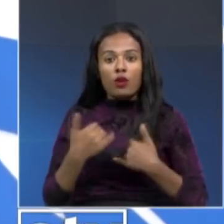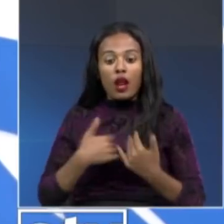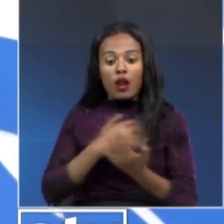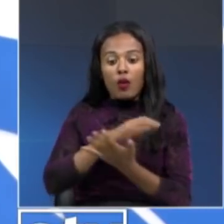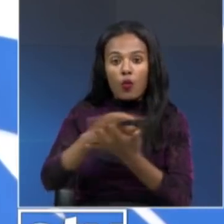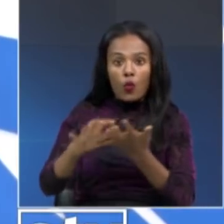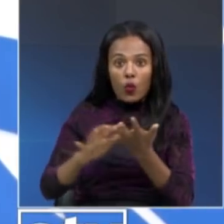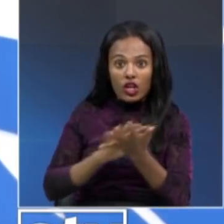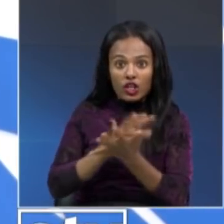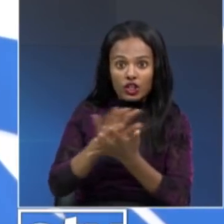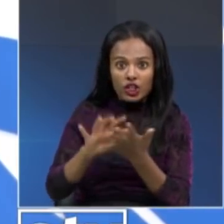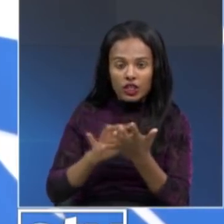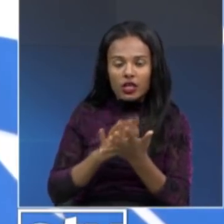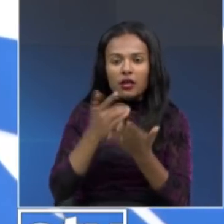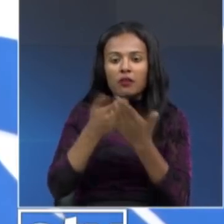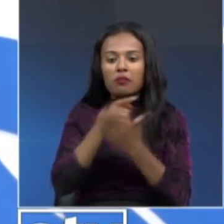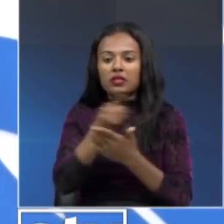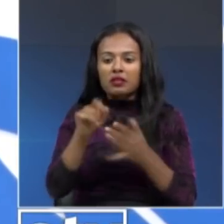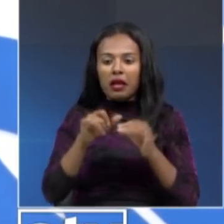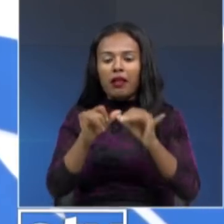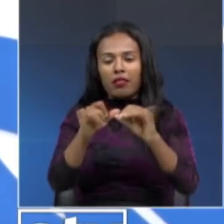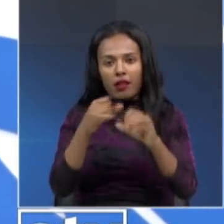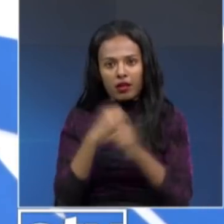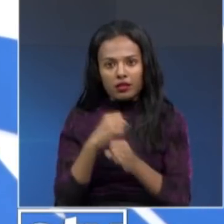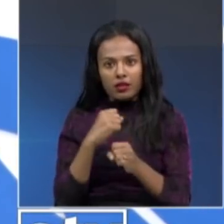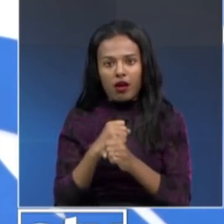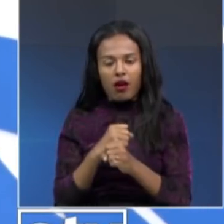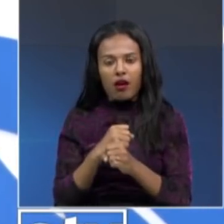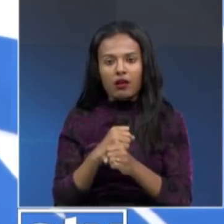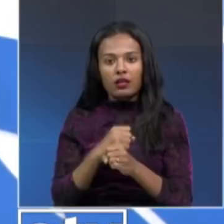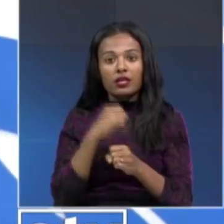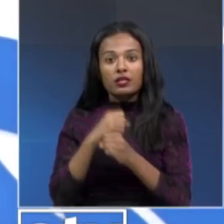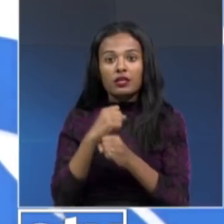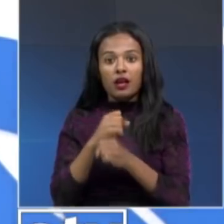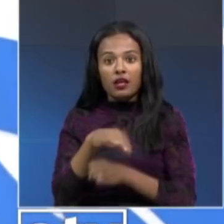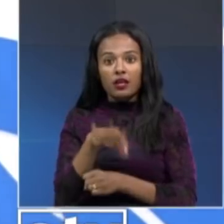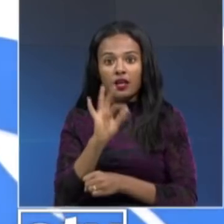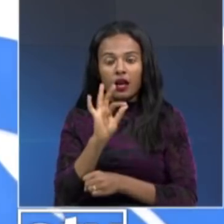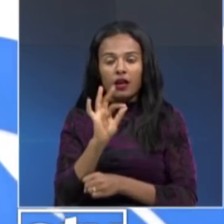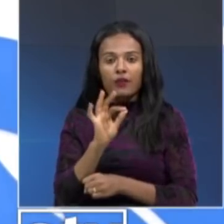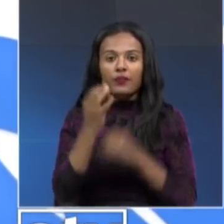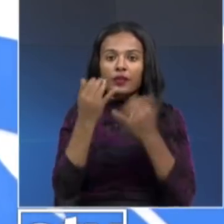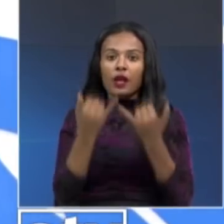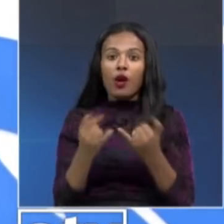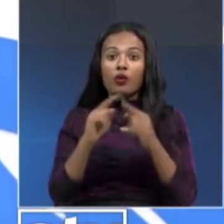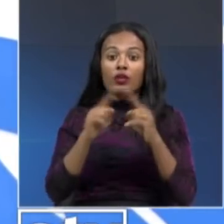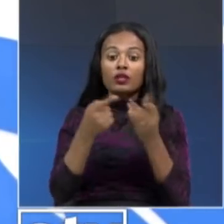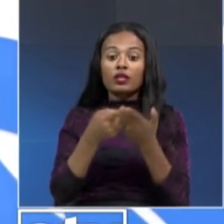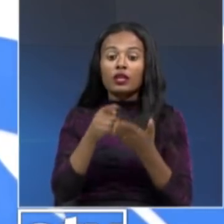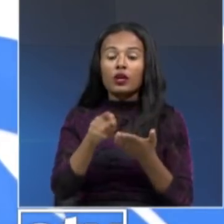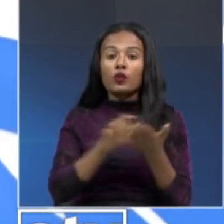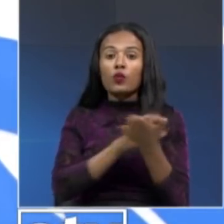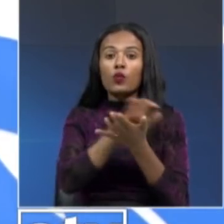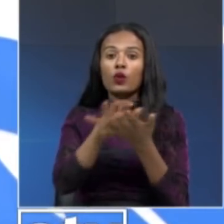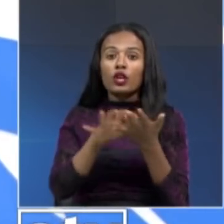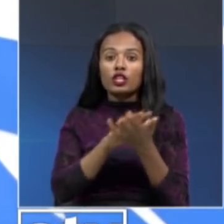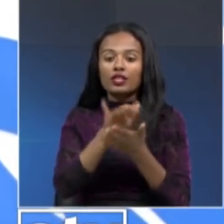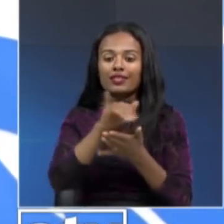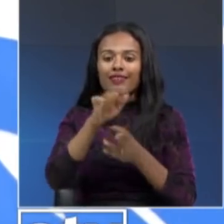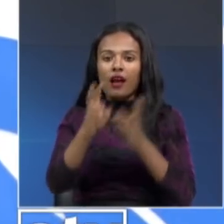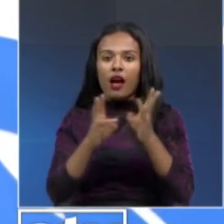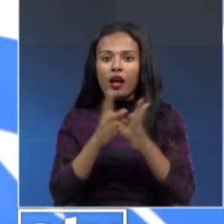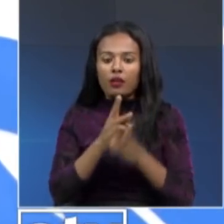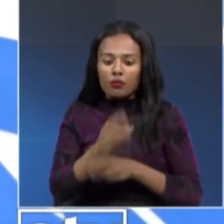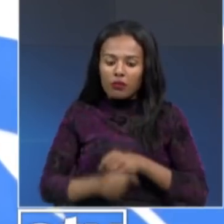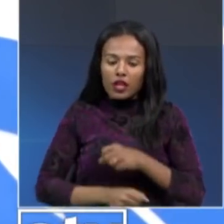ወረርሽኝም በዛ የቀጠለ ስራ እየተከናወነ ይገኛል። አሁን ግን ይሄ ወረርሽኝም እንደ ዓለምን